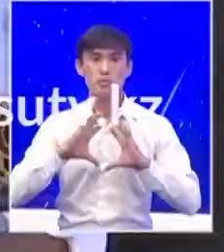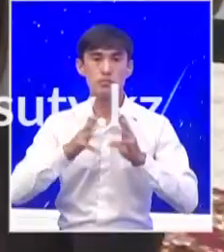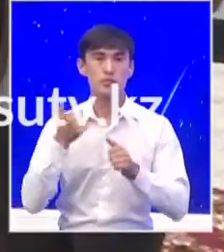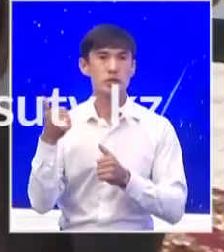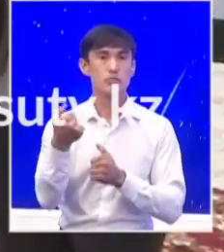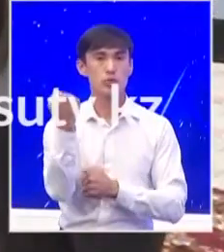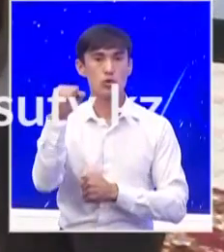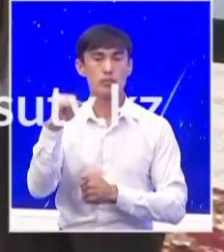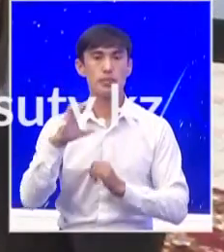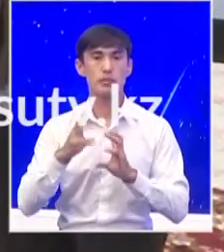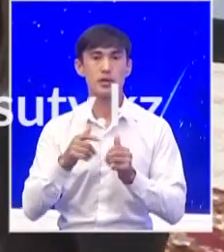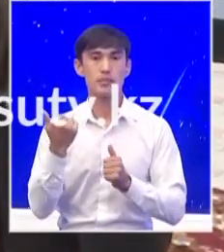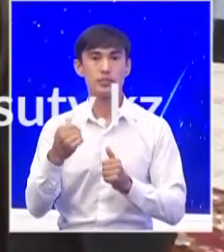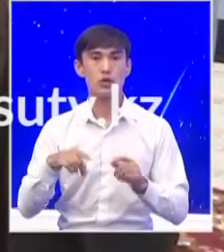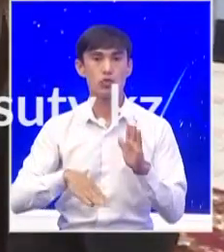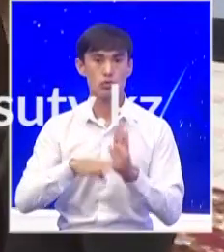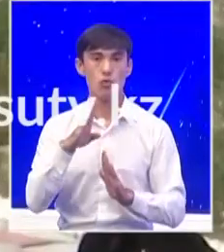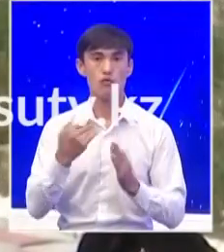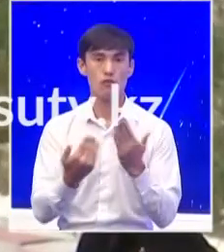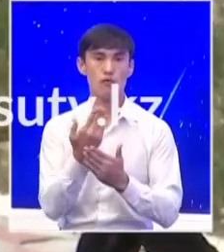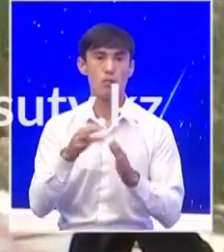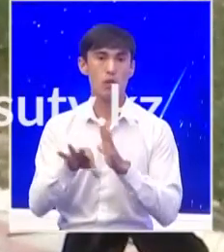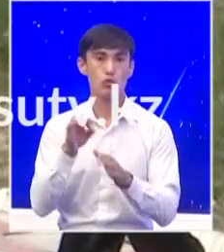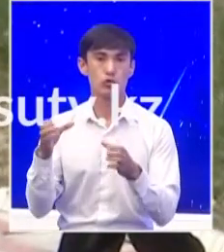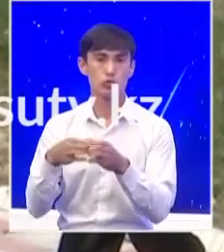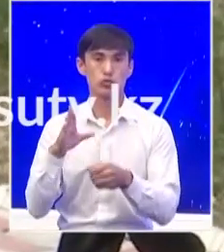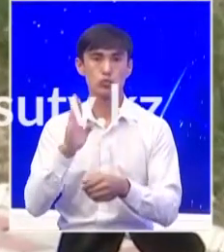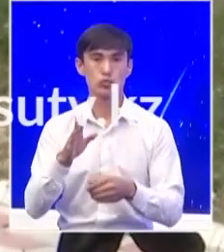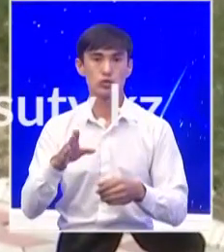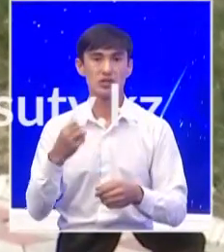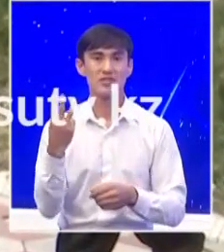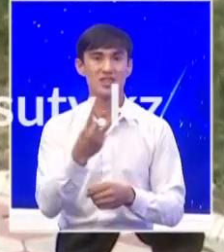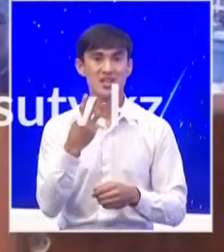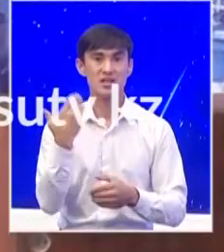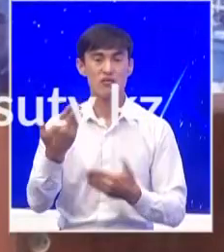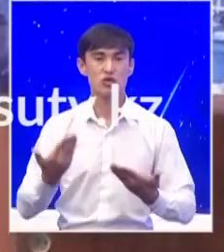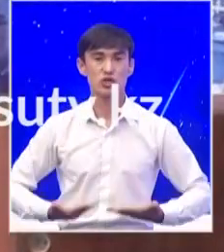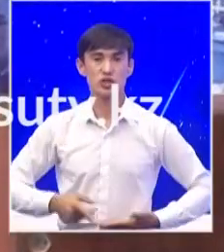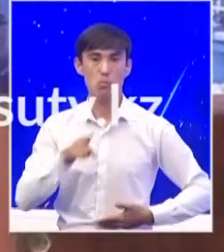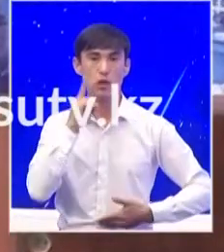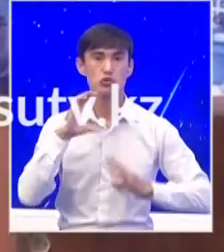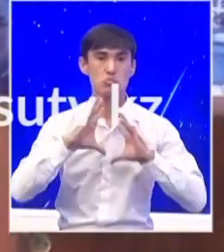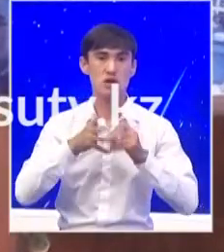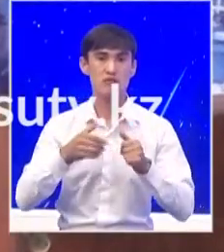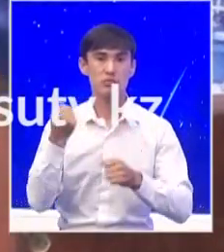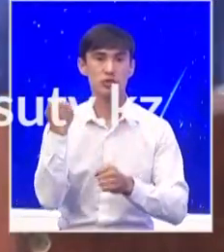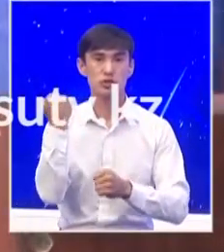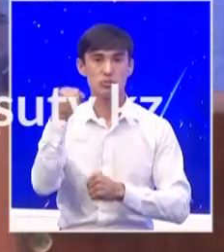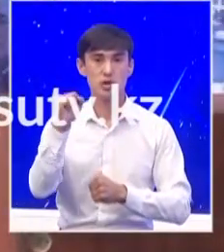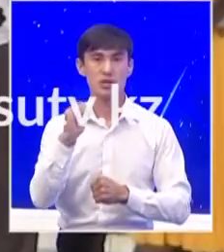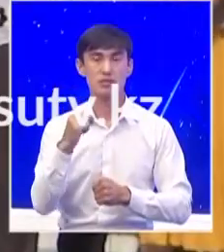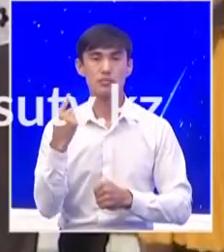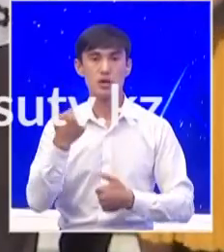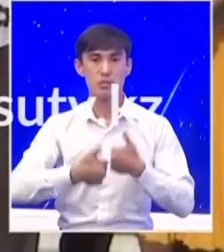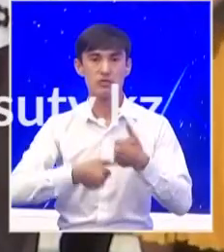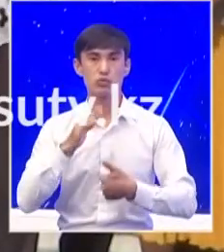к новым спортивным свершениям, а именно отборочным туром перед третьим его в жизни молодежным мировым чемпионатом. Первенство состоится